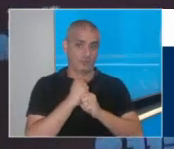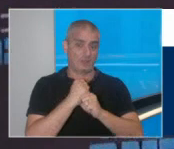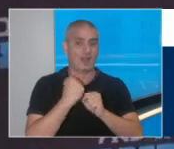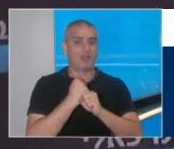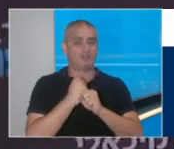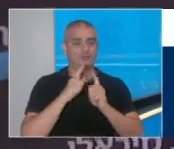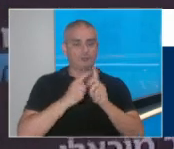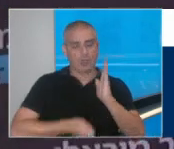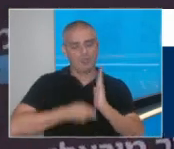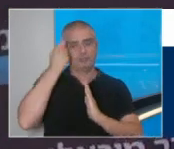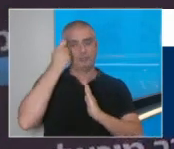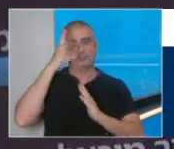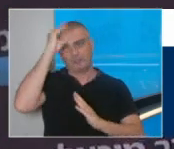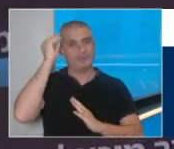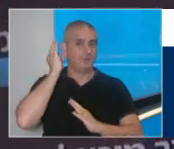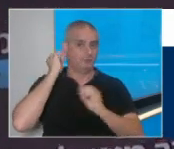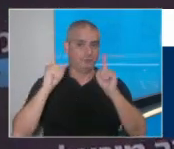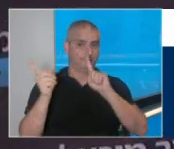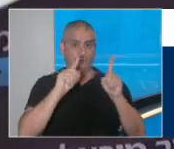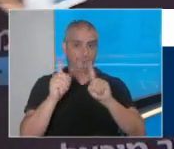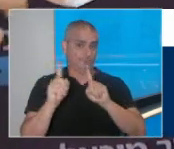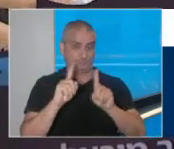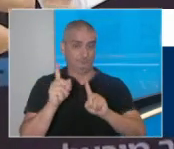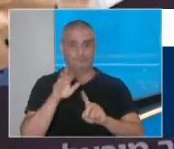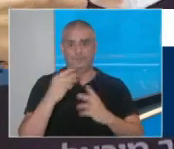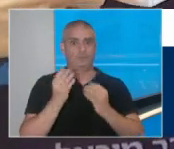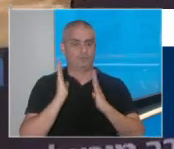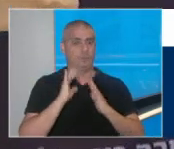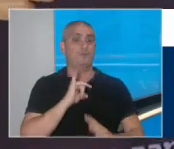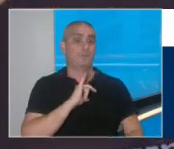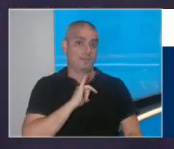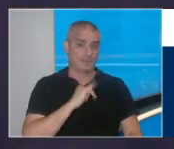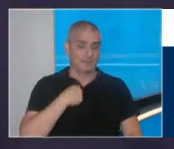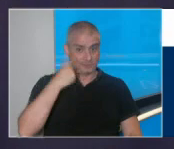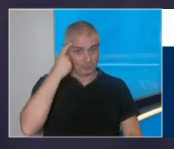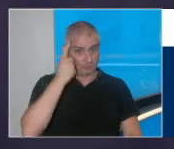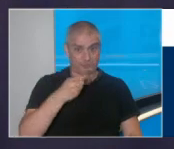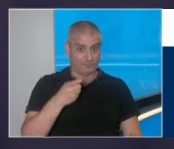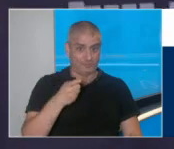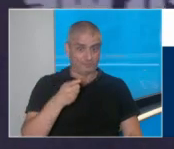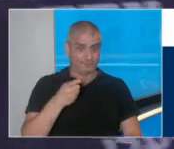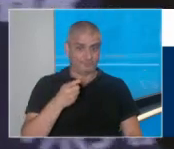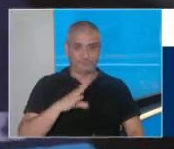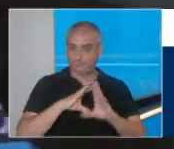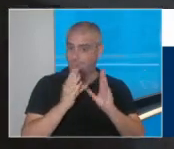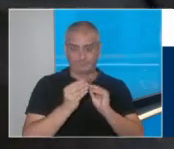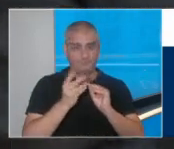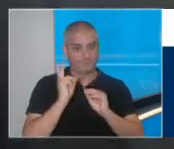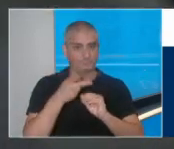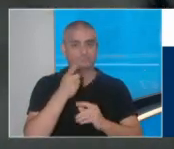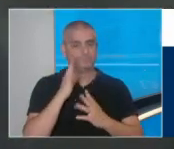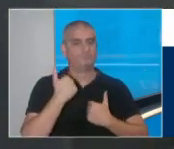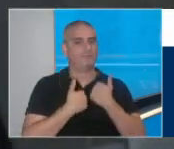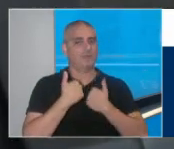לייצר ריצ'רט של גברים נשים, גם דבר מאוד מאוד מעניין. אני חושבת שבכלל יש שם